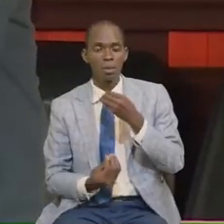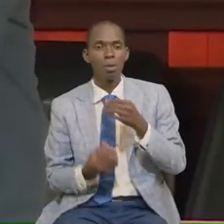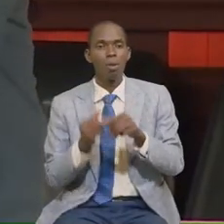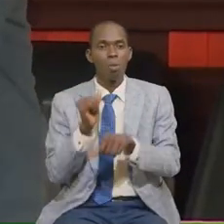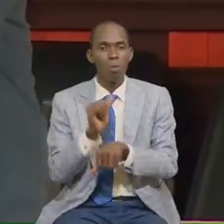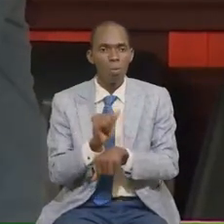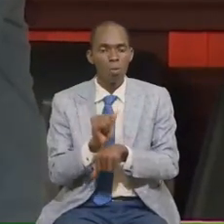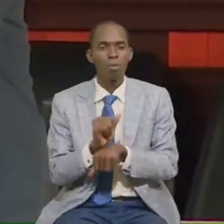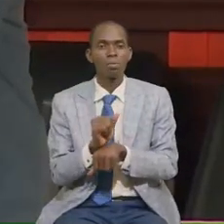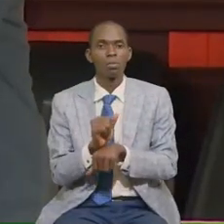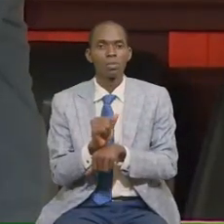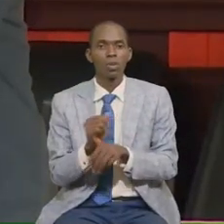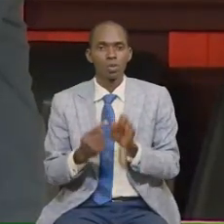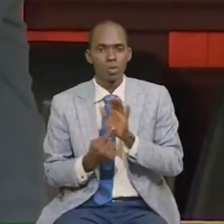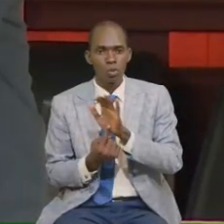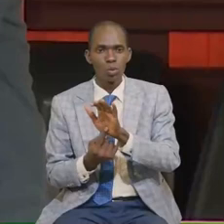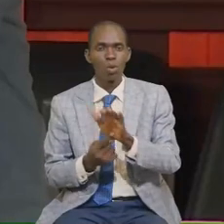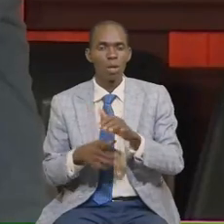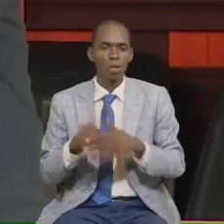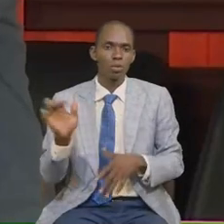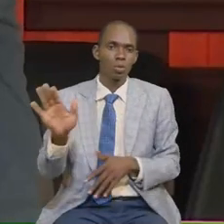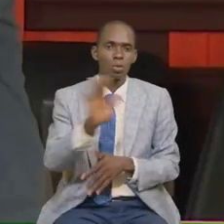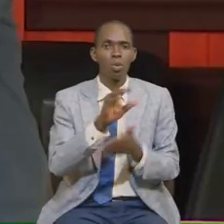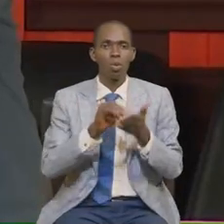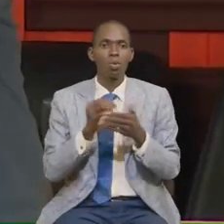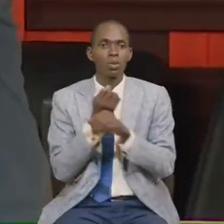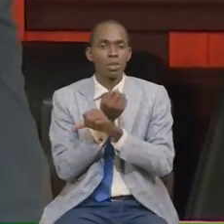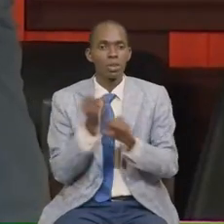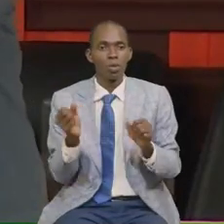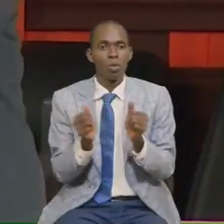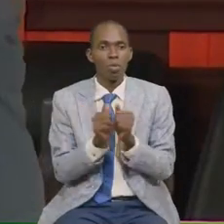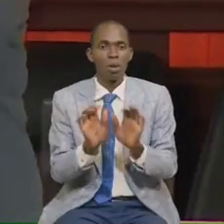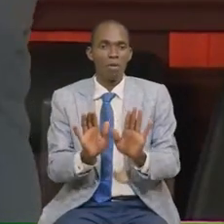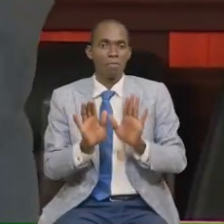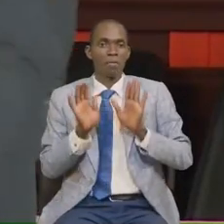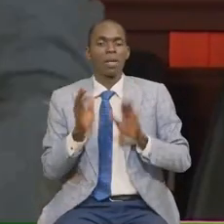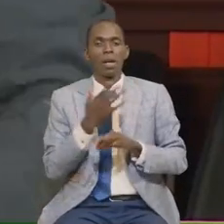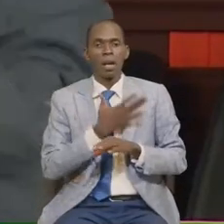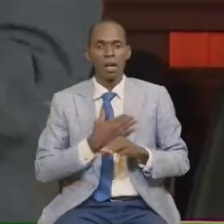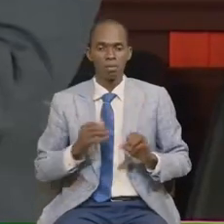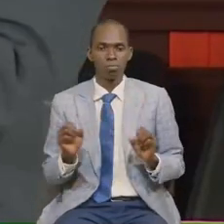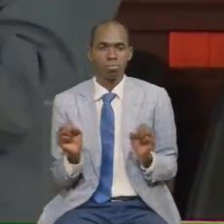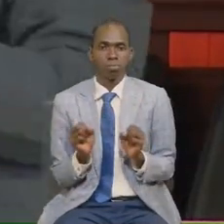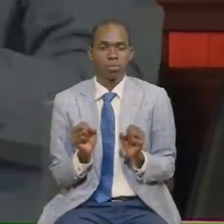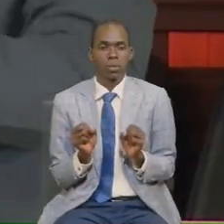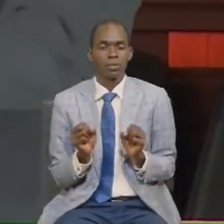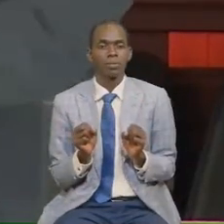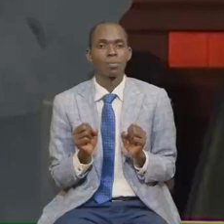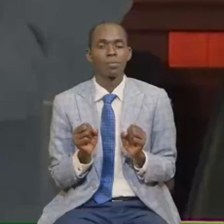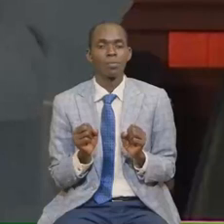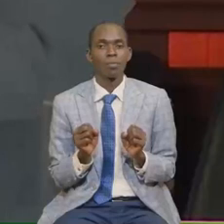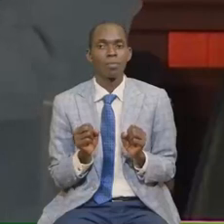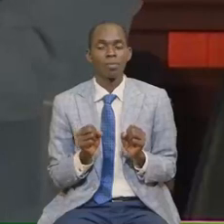maintenant que je suis absent. Travaillez à votre salut avec crainte et tremblement. Gardez votre